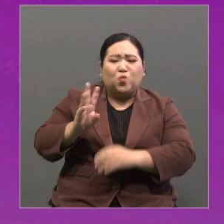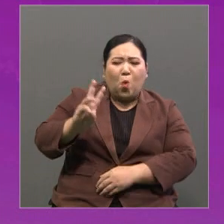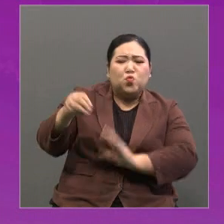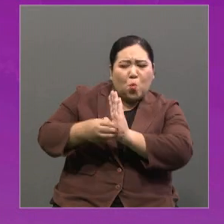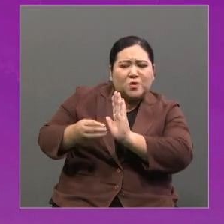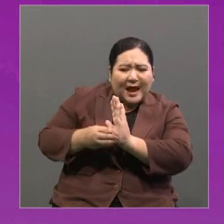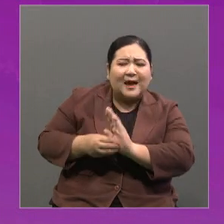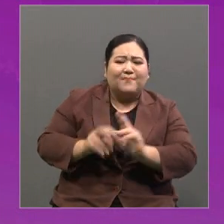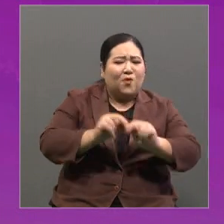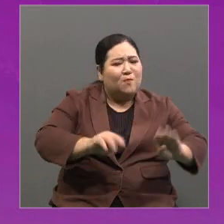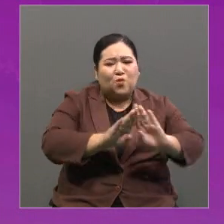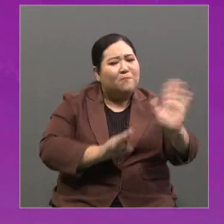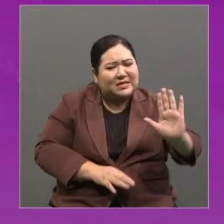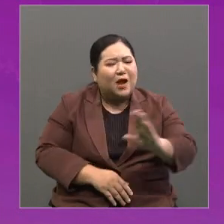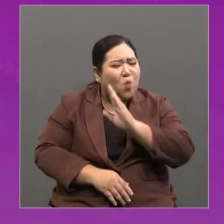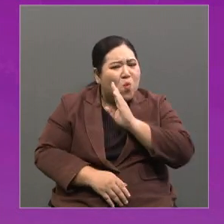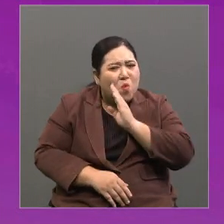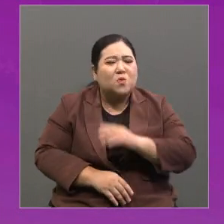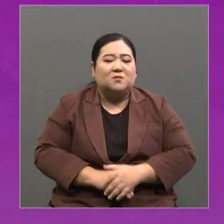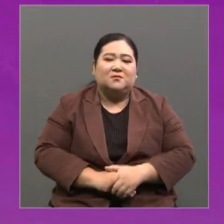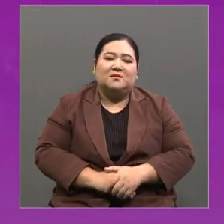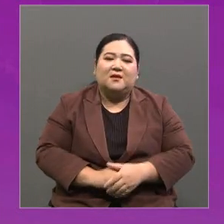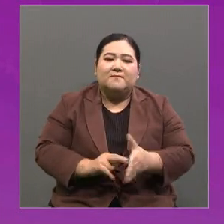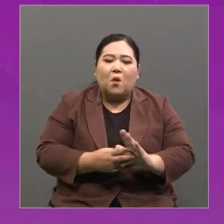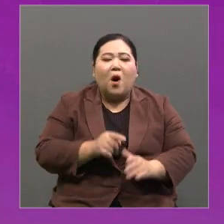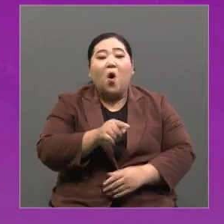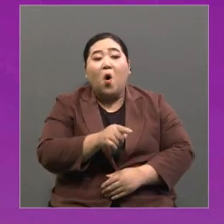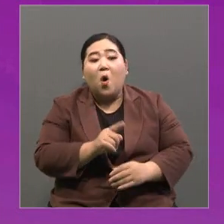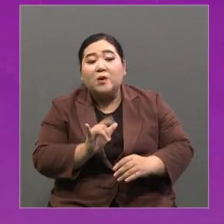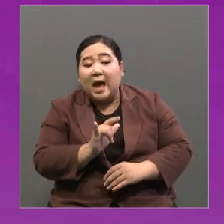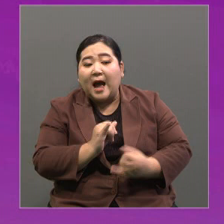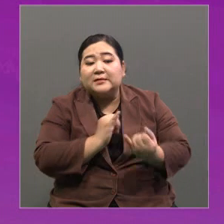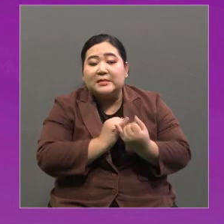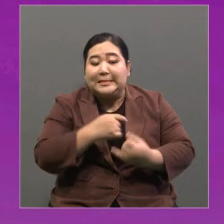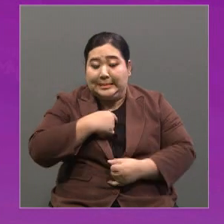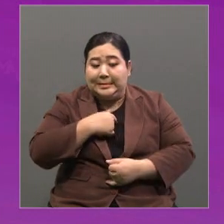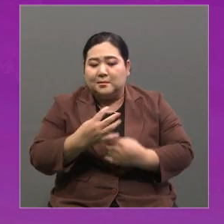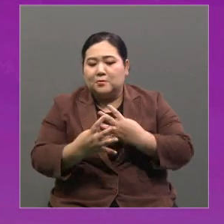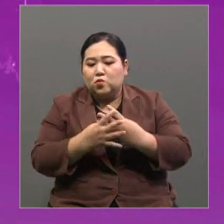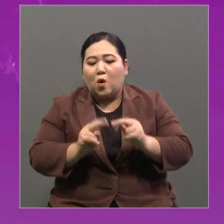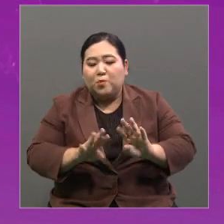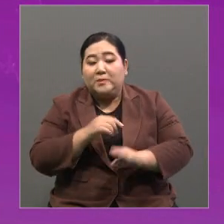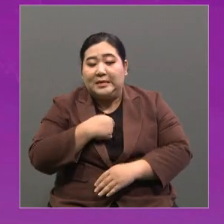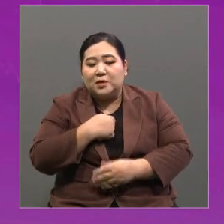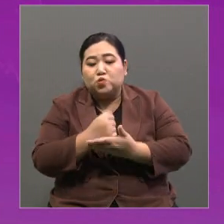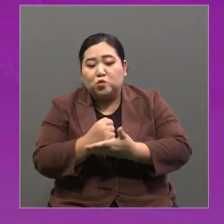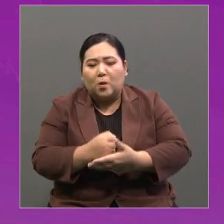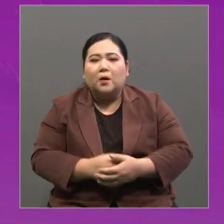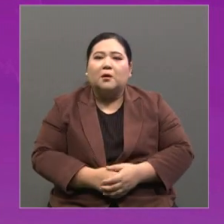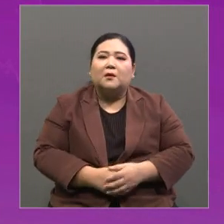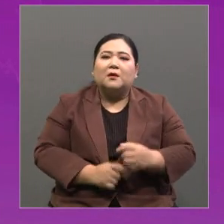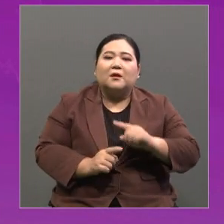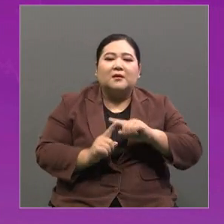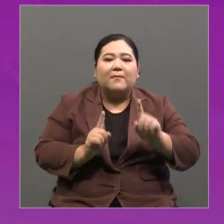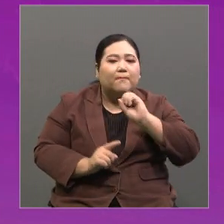ครนั่นเองนะคะ ก็คือหวังจะใช้ว่าเอ๊ะมีความใกล้ชิดดูแลสุขภาพจะดูแลคนที่อยู่ในเรือนจำได ้ แต่บังเอิญไปบ